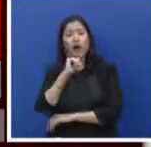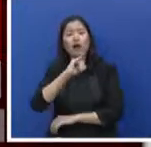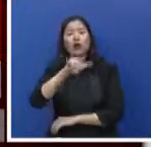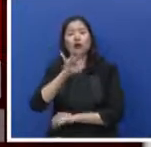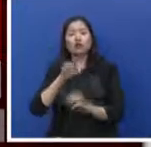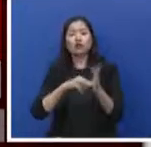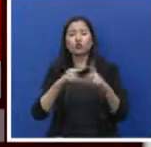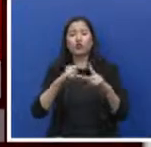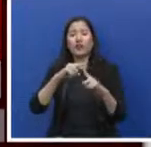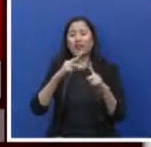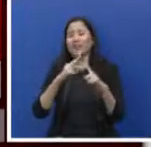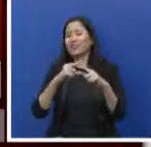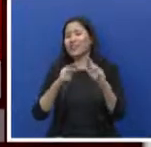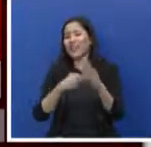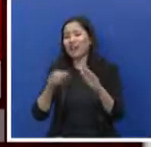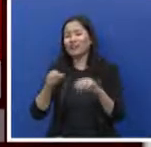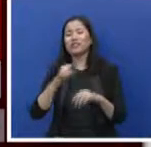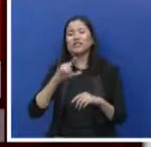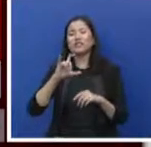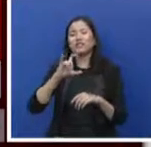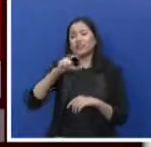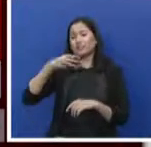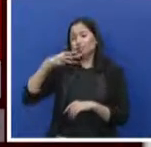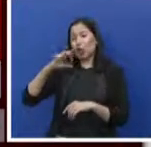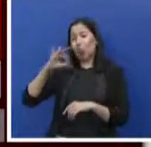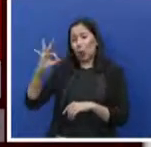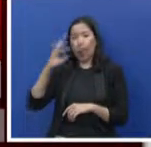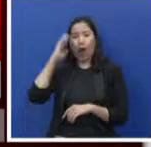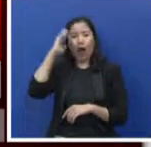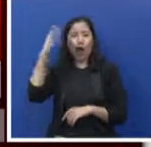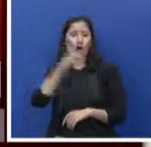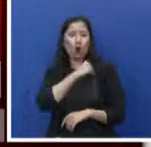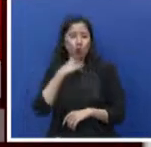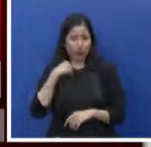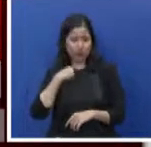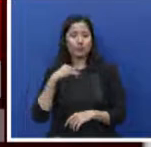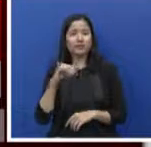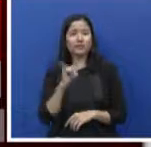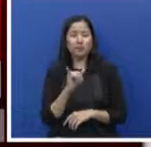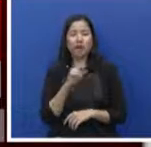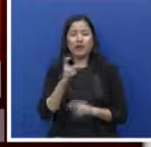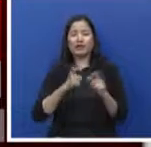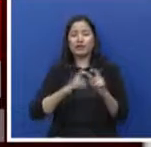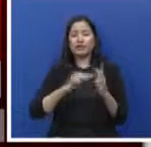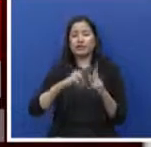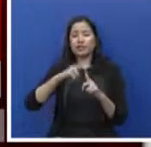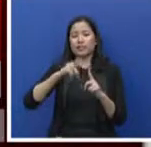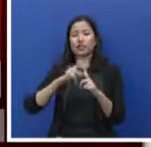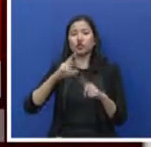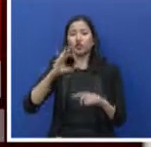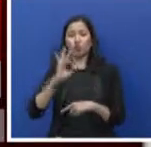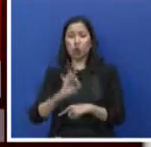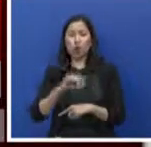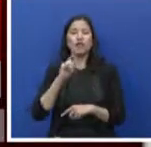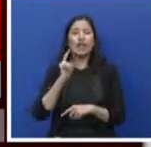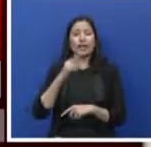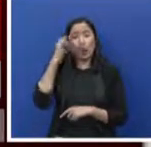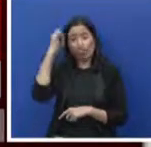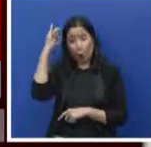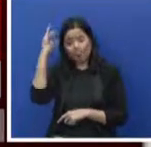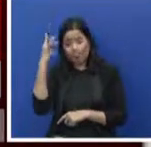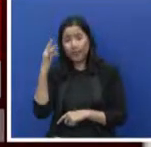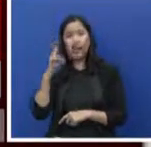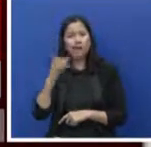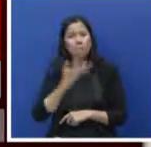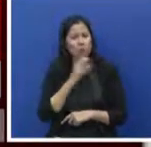Jonathan Sudarta, CEO dan co-founder dari Halodoc, dan juga ada Mbak Sinto Nugroho, Chief of Publicity and Government Relations dari Gojek. Ada